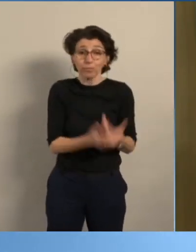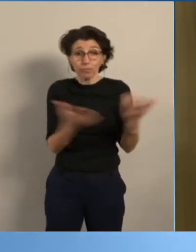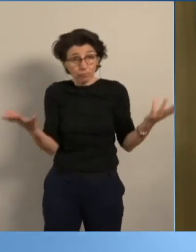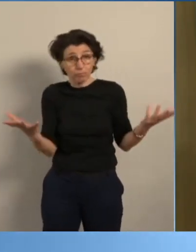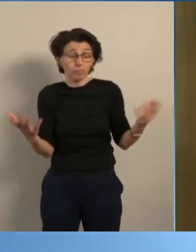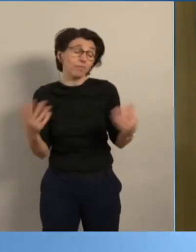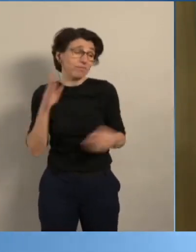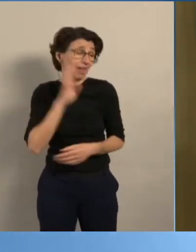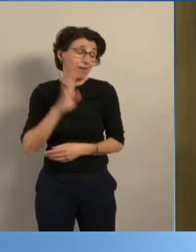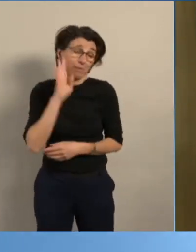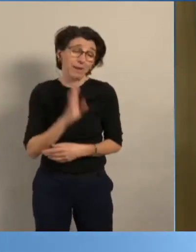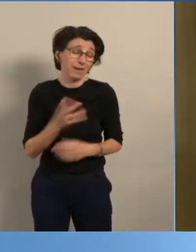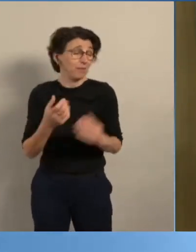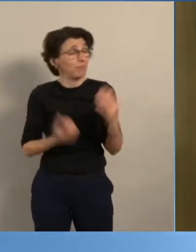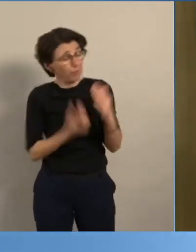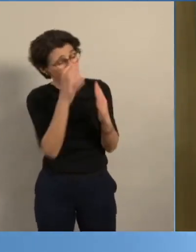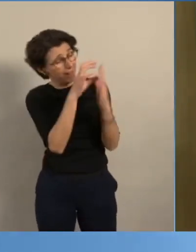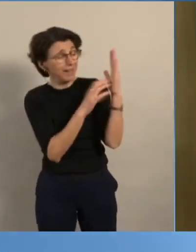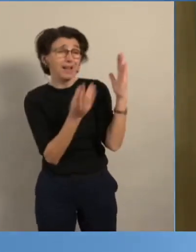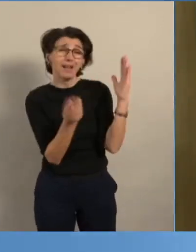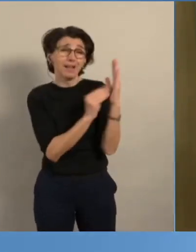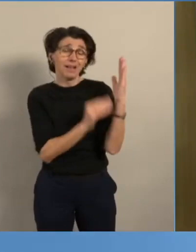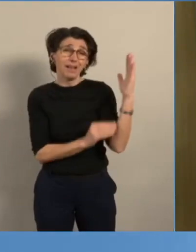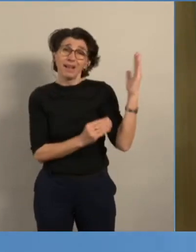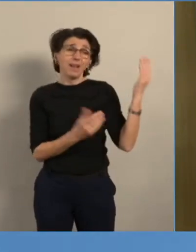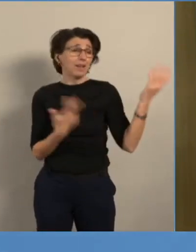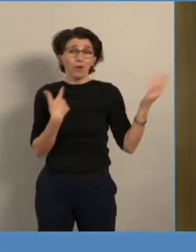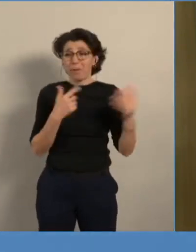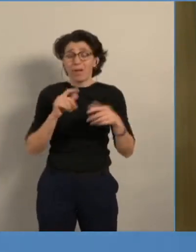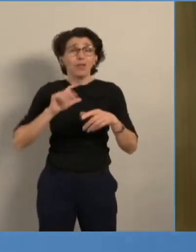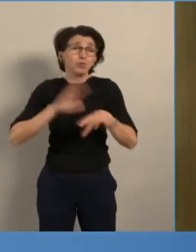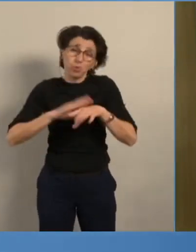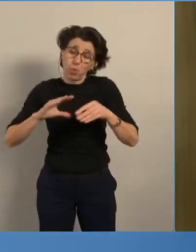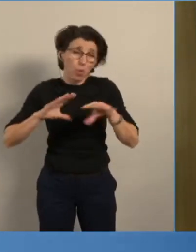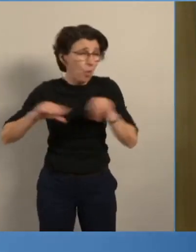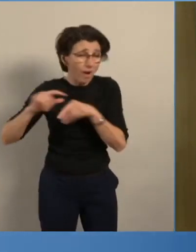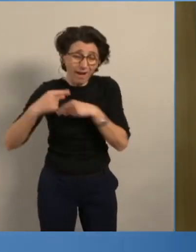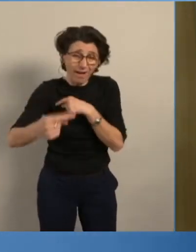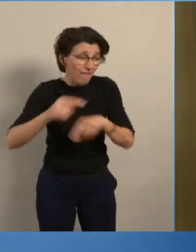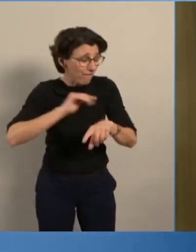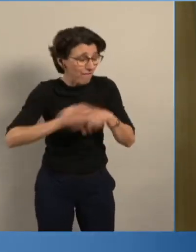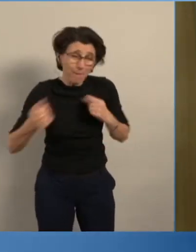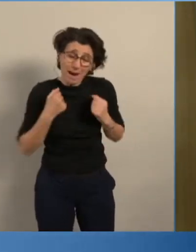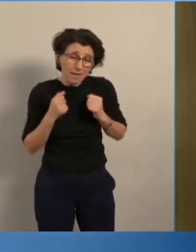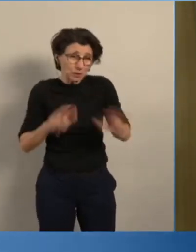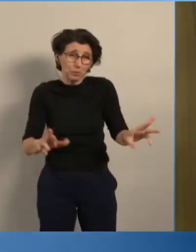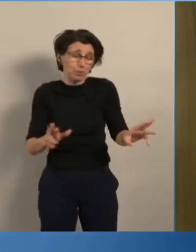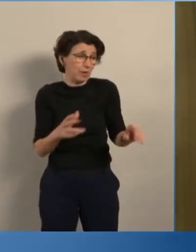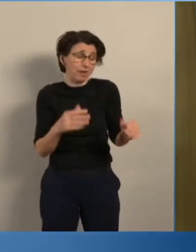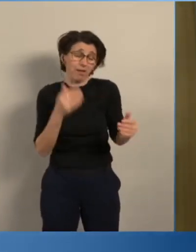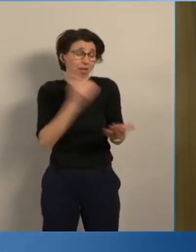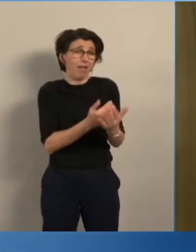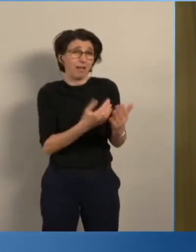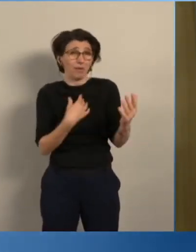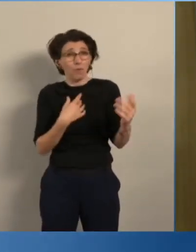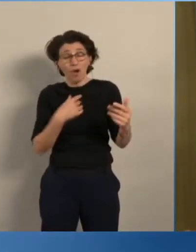pas écrire ce que vous ne faites pas. Entre vos fantasmes, le bon sens et la réalité de vos actes, il y a un gouffre.